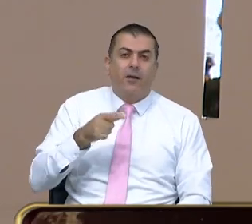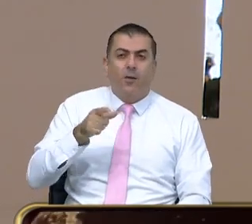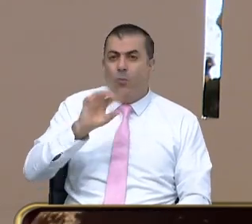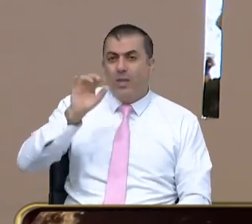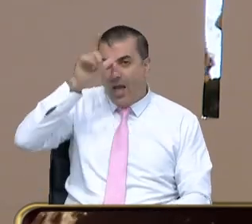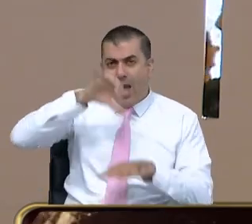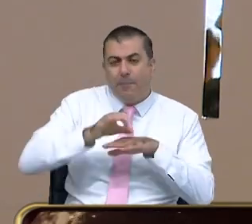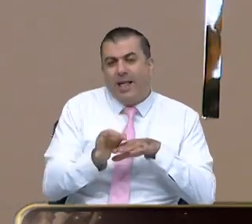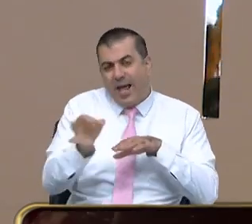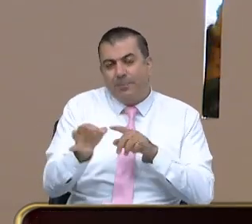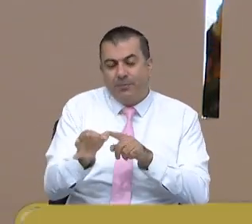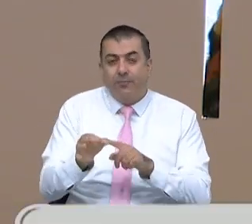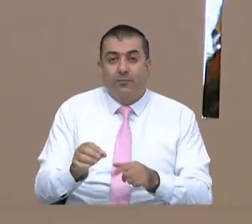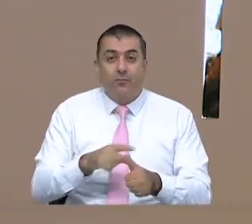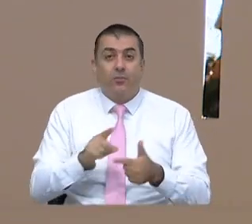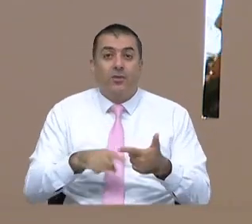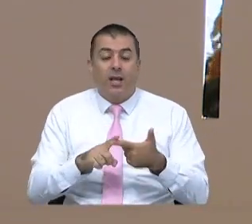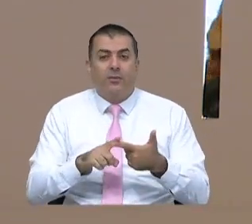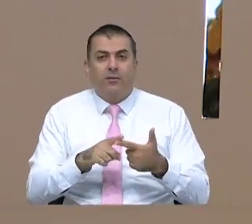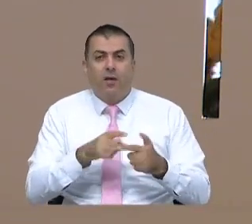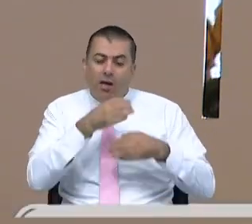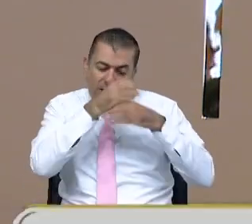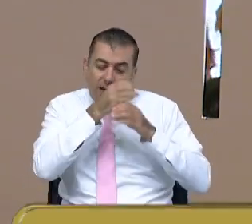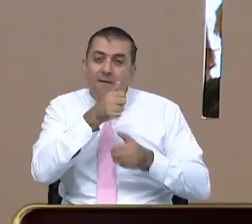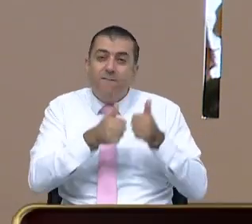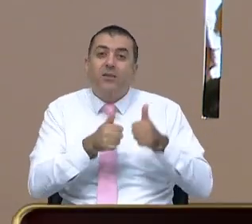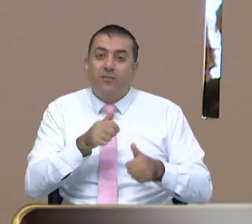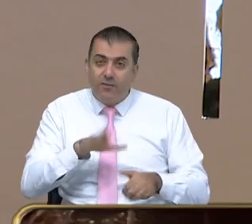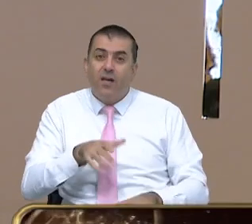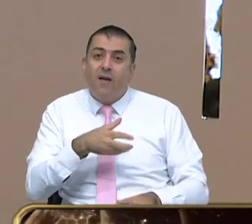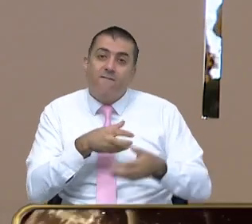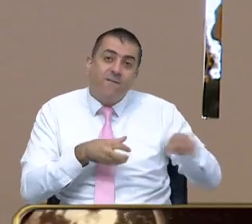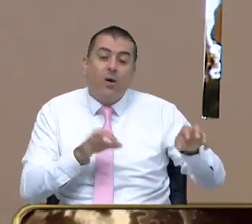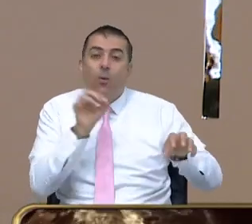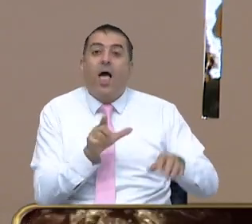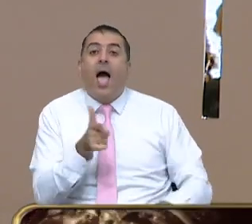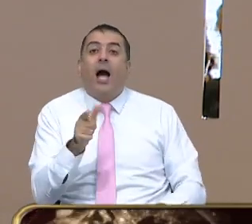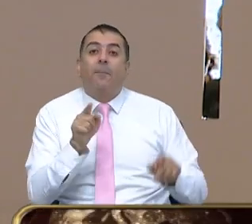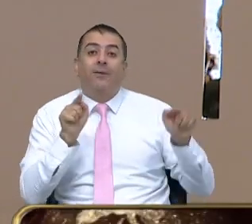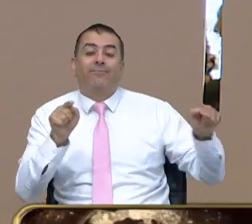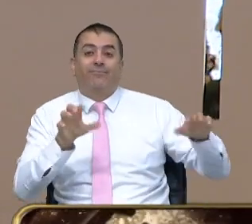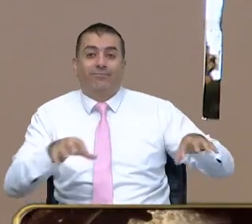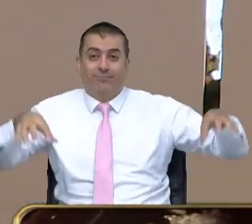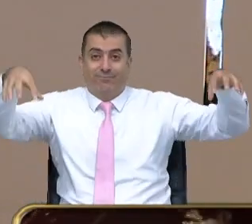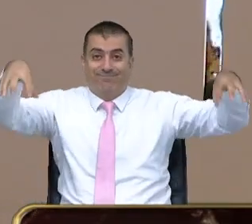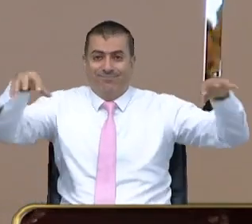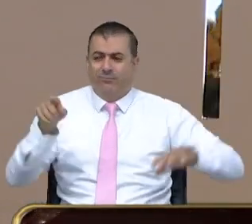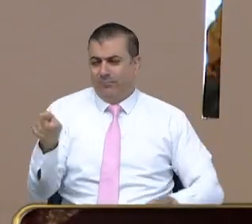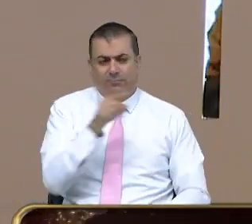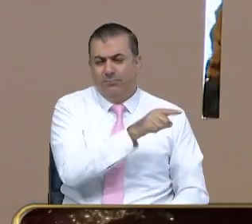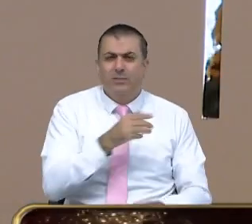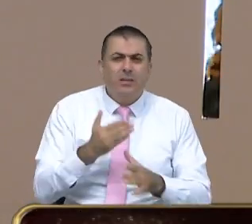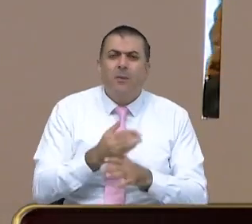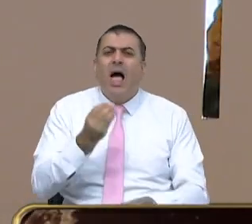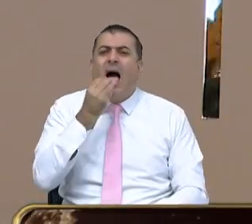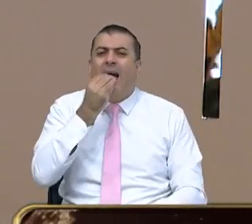في العقبه وبالتالي يسهل انسياب السلع ويحد من عوائق امام الدخول